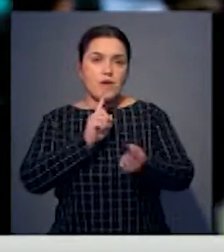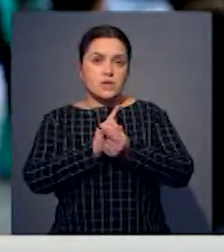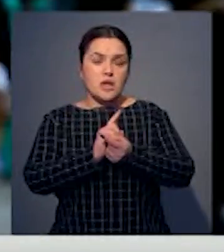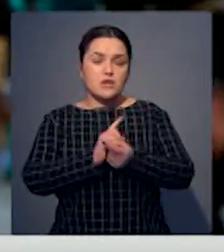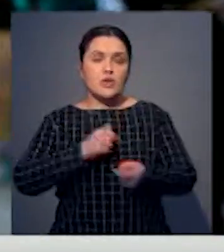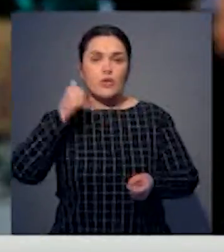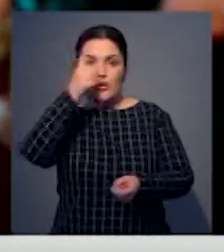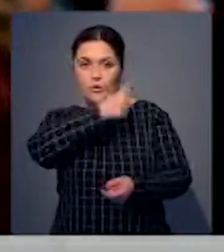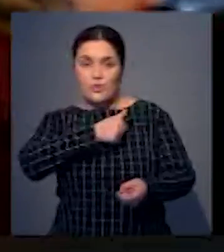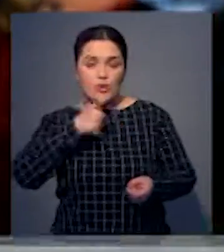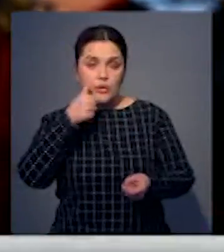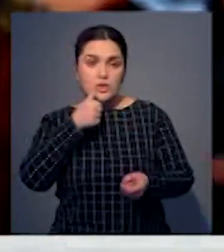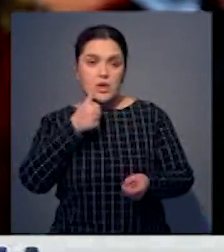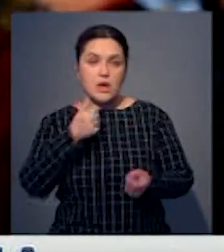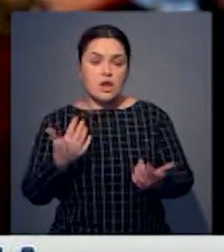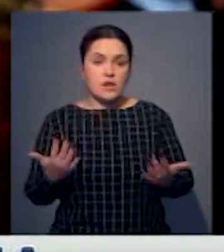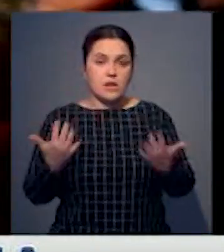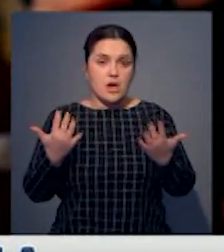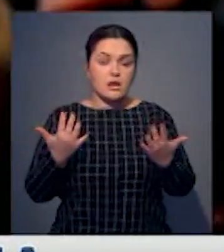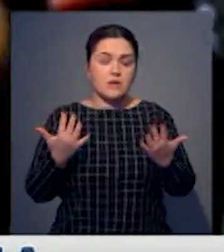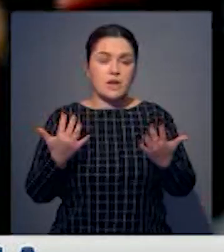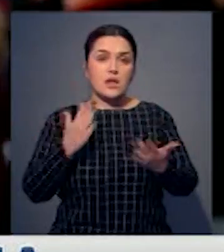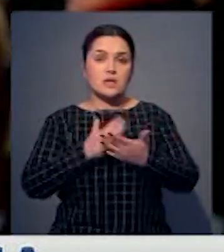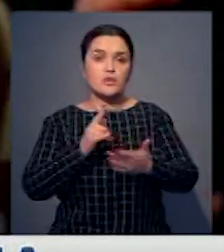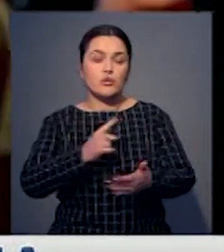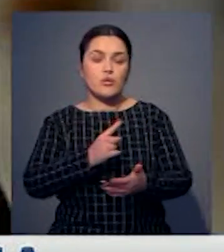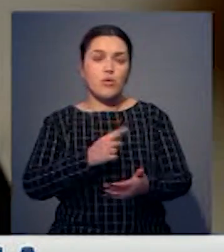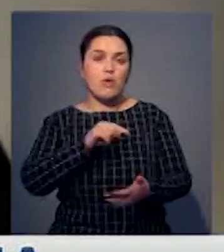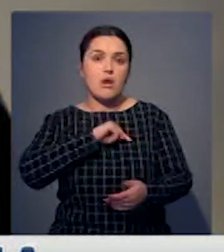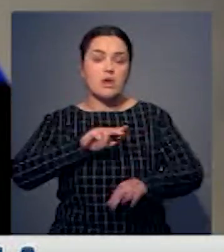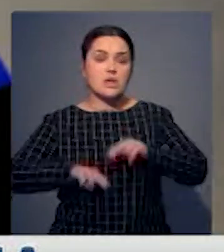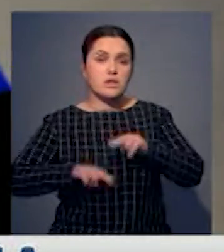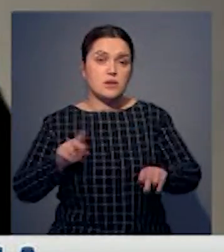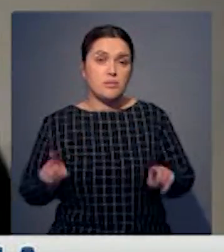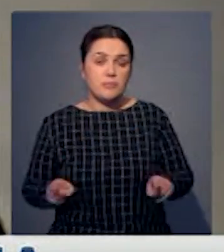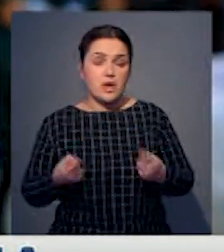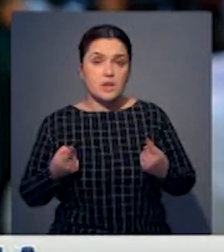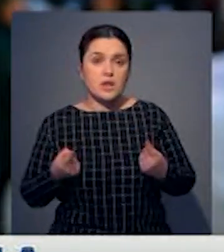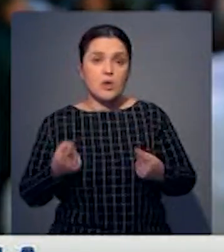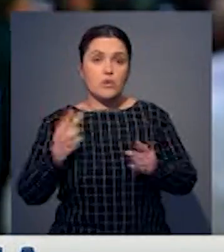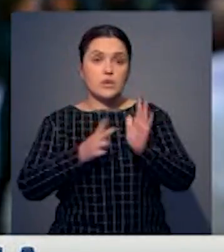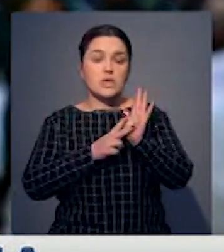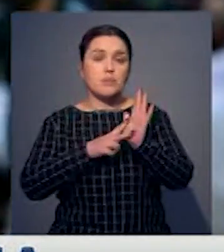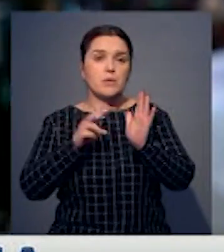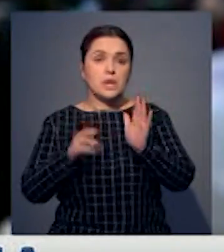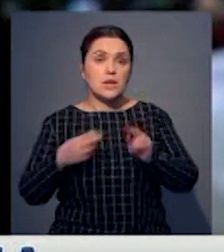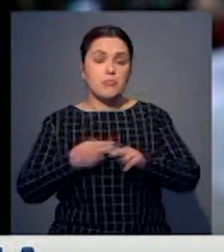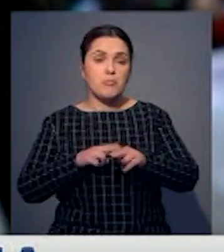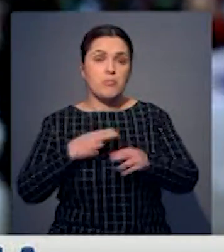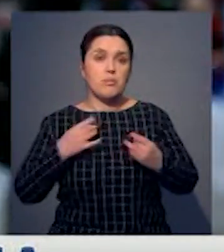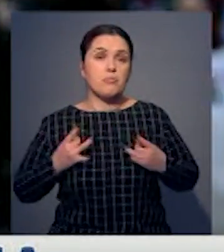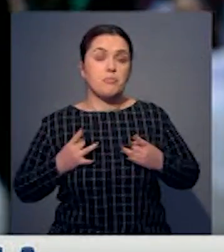год, разукрасить немножко настроение людям. Уже проводя 7 лет в Украине фестиваль красок